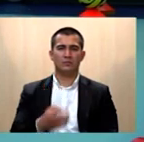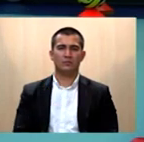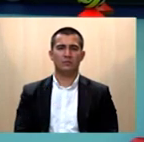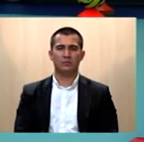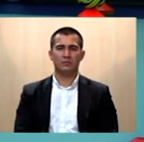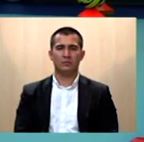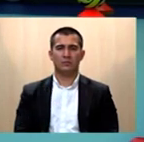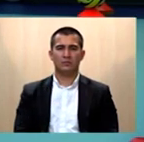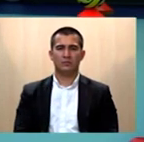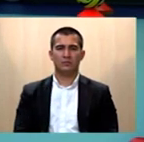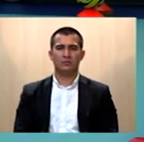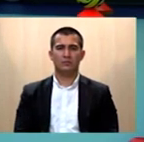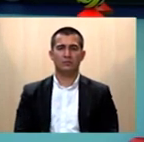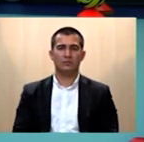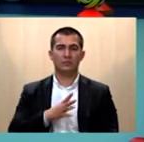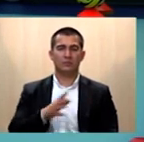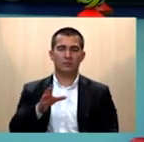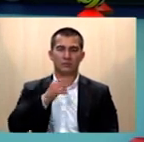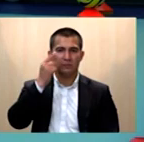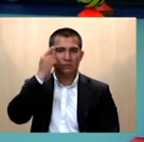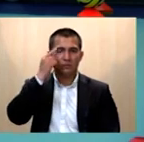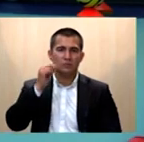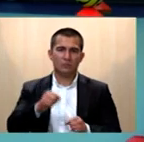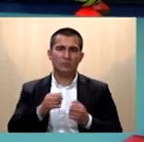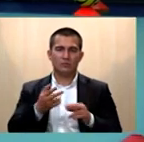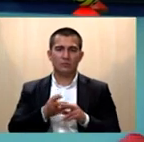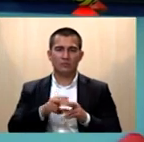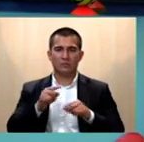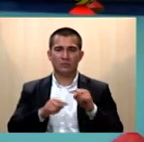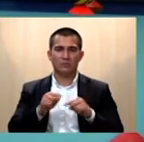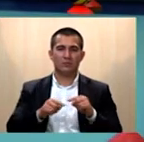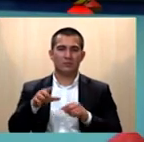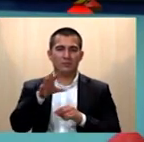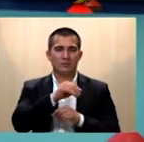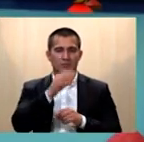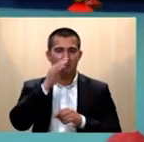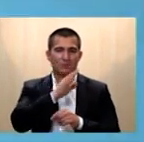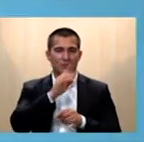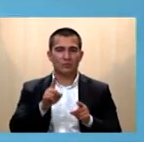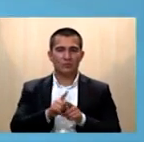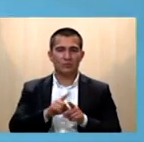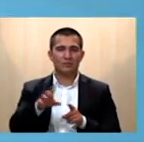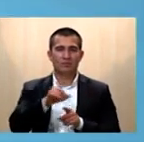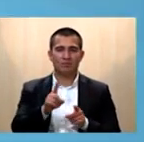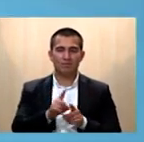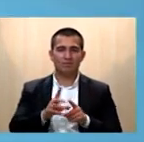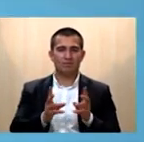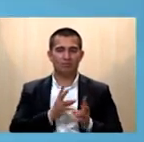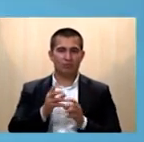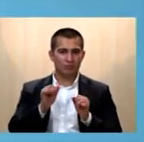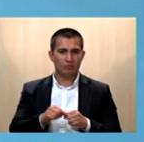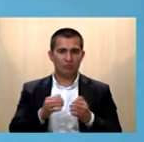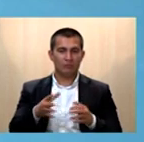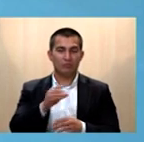4 o'ylaymizki bu mashqlarimizga ota-onalarimiz ham qo'shilishadi. Ularga ham, ularning sog'lig'iga ham foyda